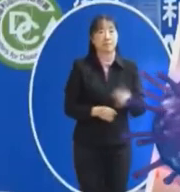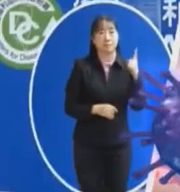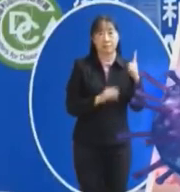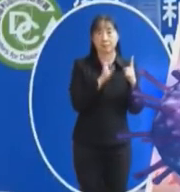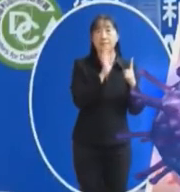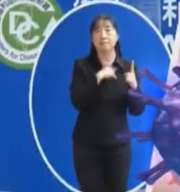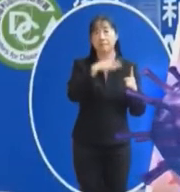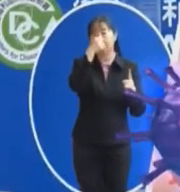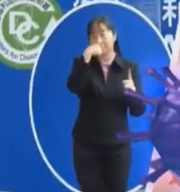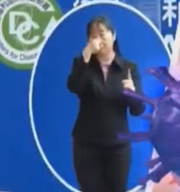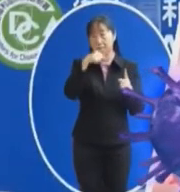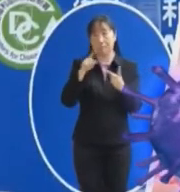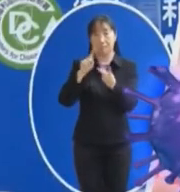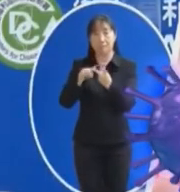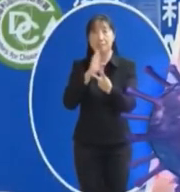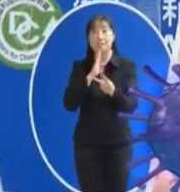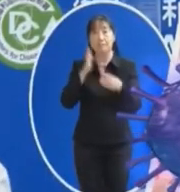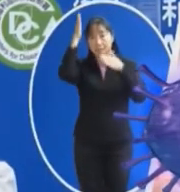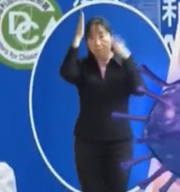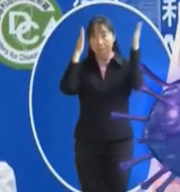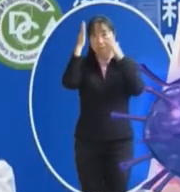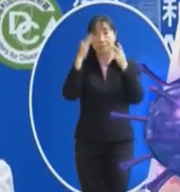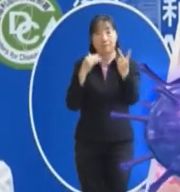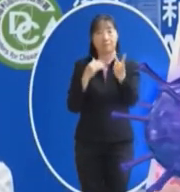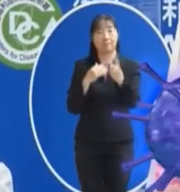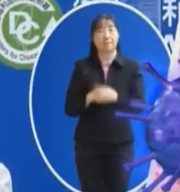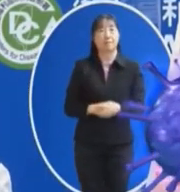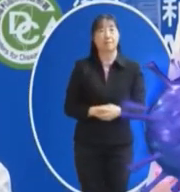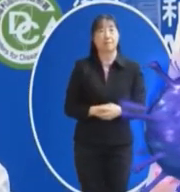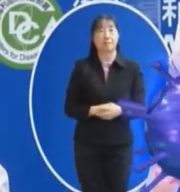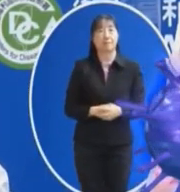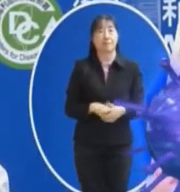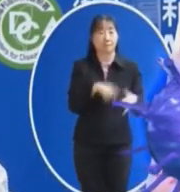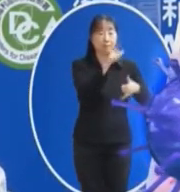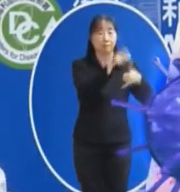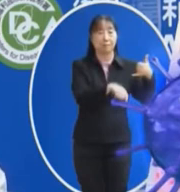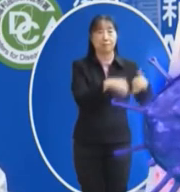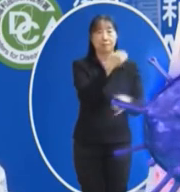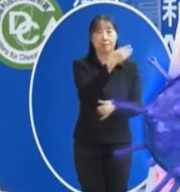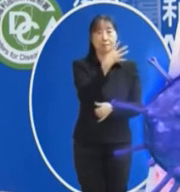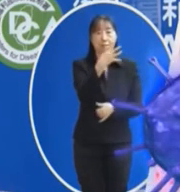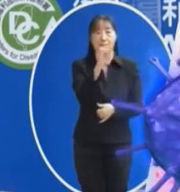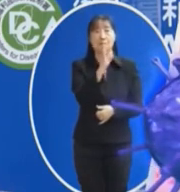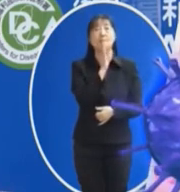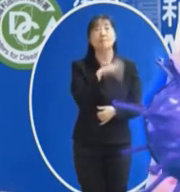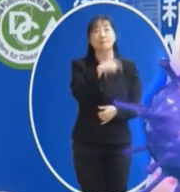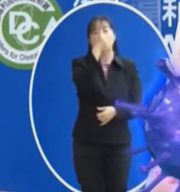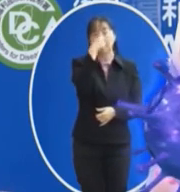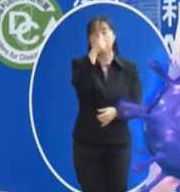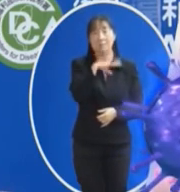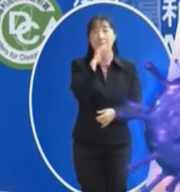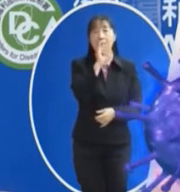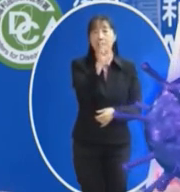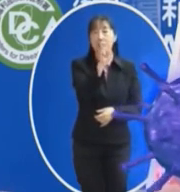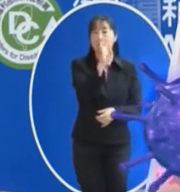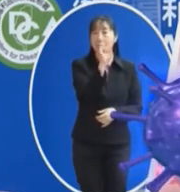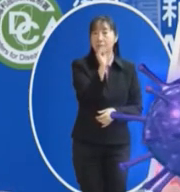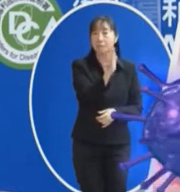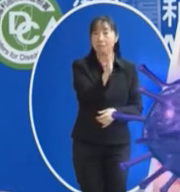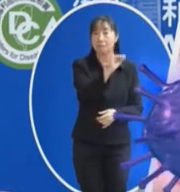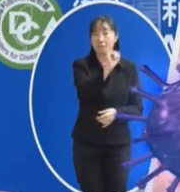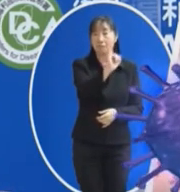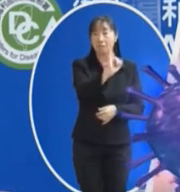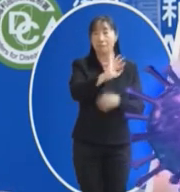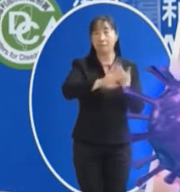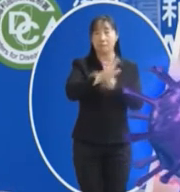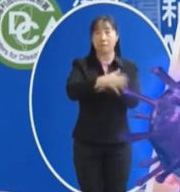宾籍的女性移工，她曾经出现嗅觉跟味觉的异常，目前没有框列接触者。而另外案941是马来西亚